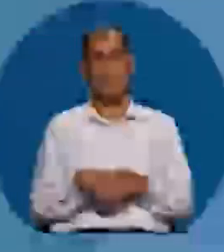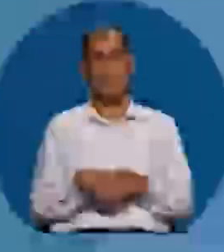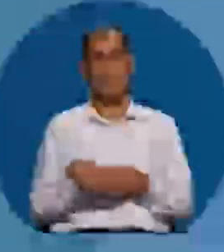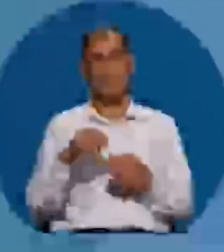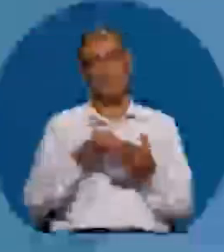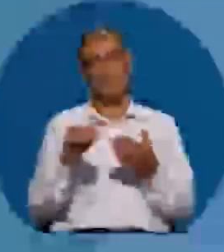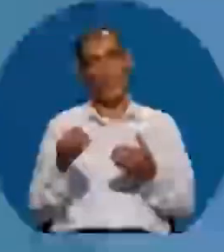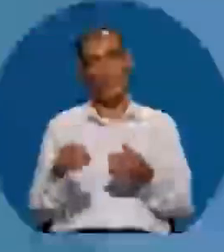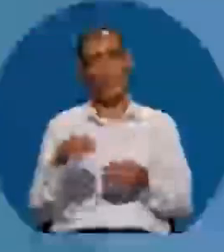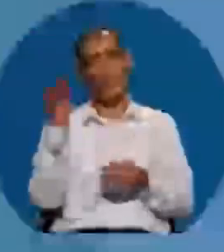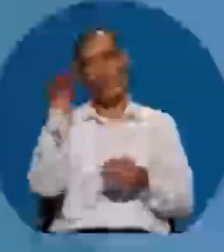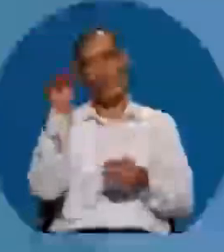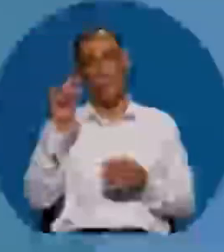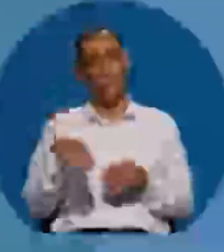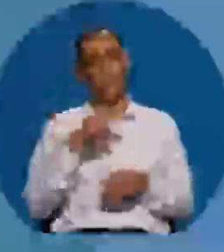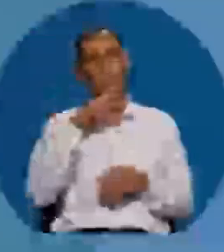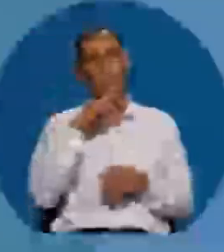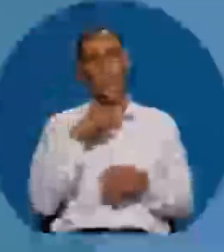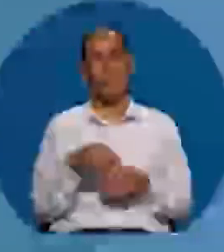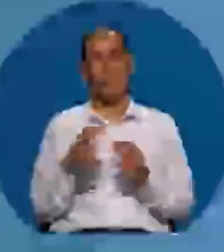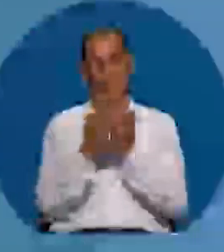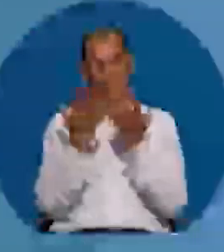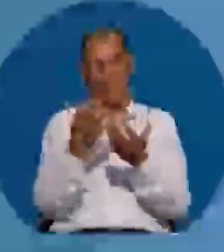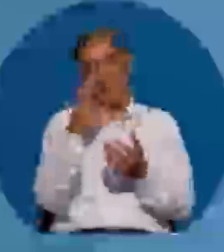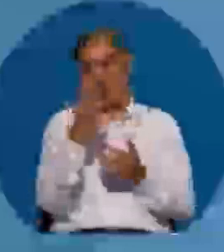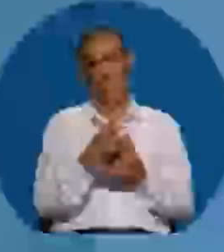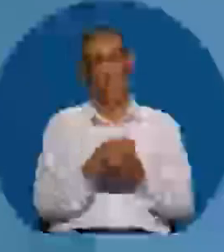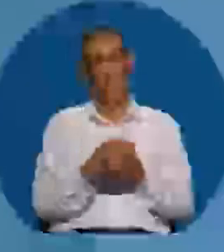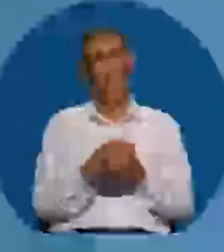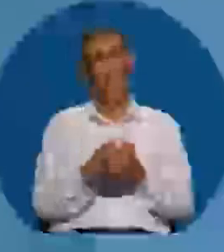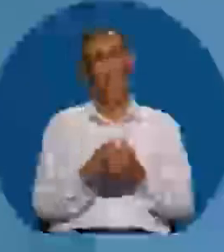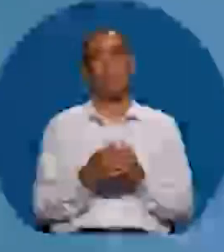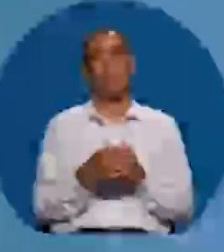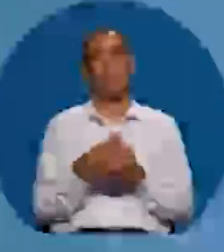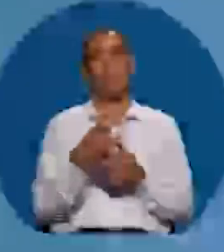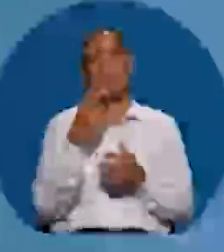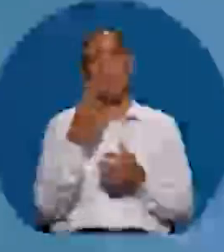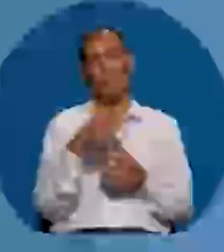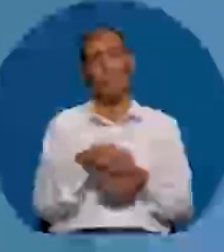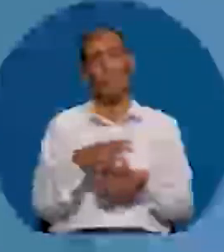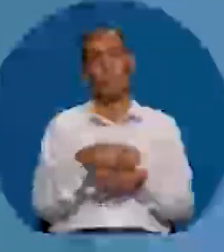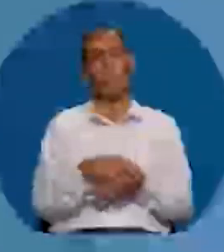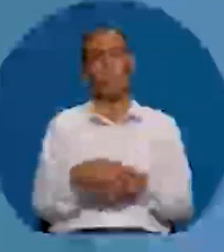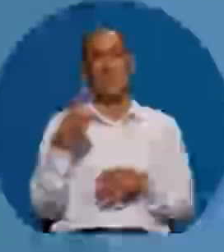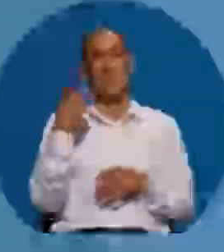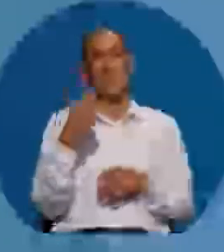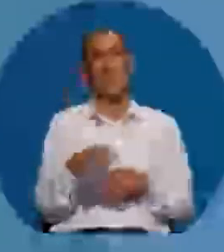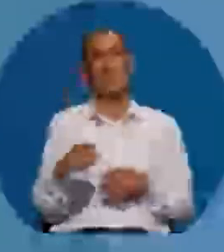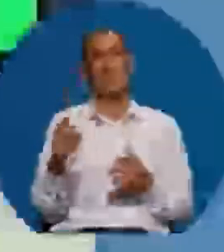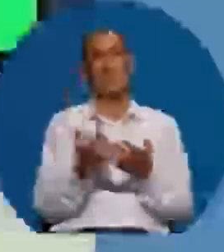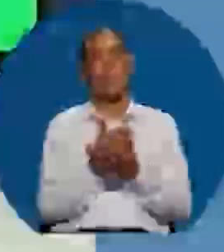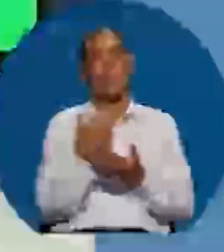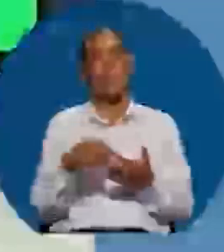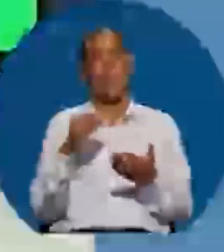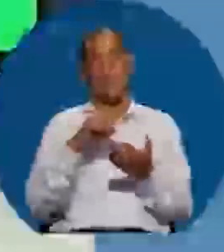Жазып алған болсақ оқушылар, дыққатпенен кітапларыңызға қарап, сабаққа қарап отырын. Бірінші рет қолға